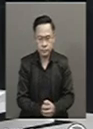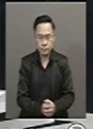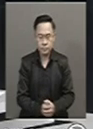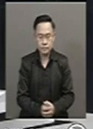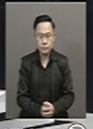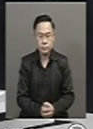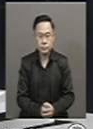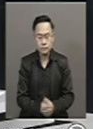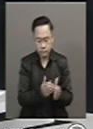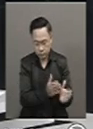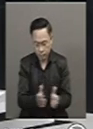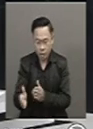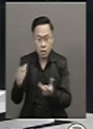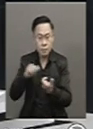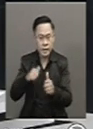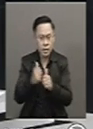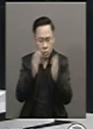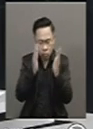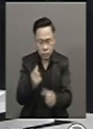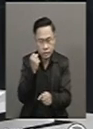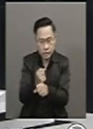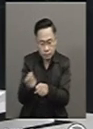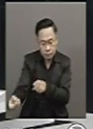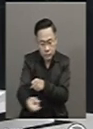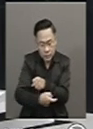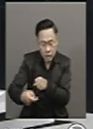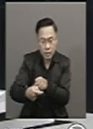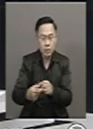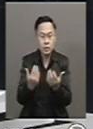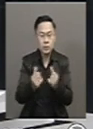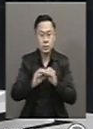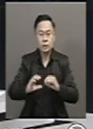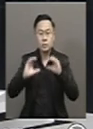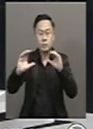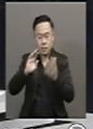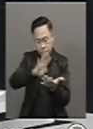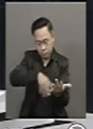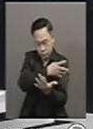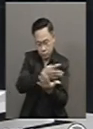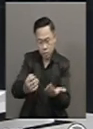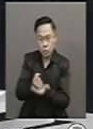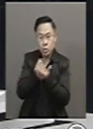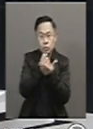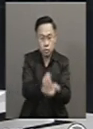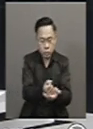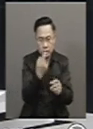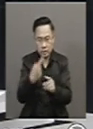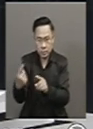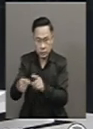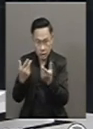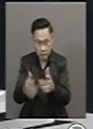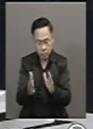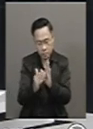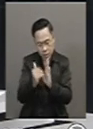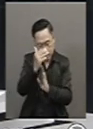คุณผู้ชมครับประเด็นเรื่องของชาวนานอกจากทางรัฐบาลจะให้มาตรการในการเยียวยาชาวนาในภาค